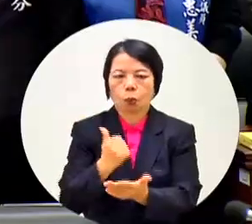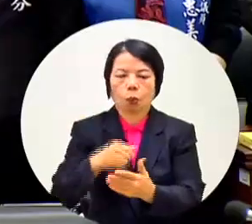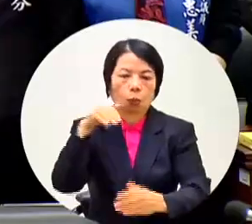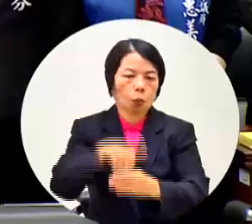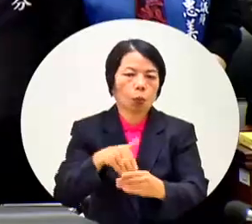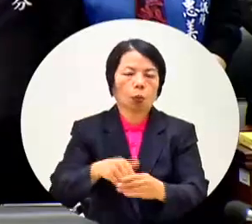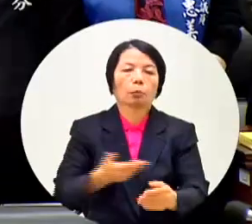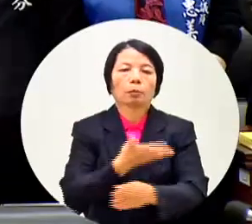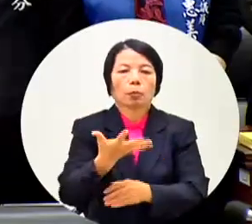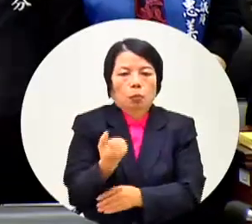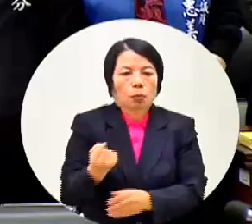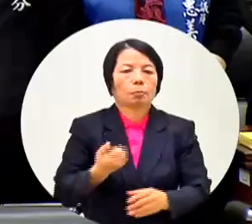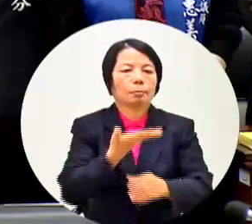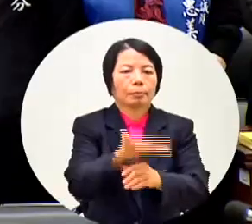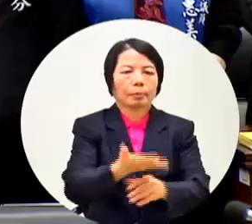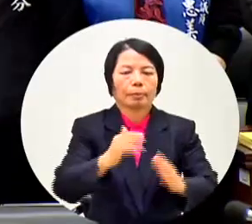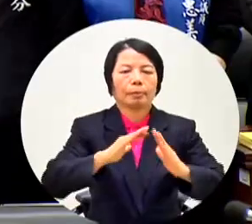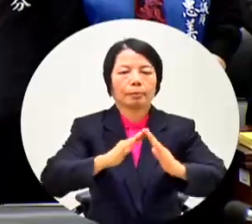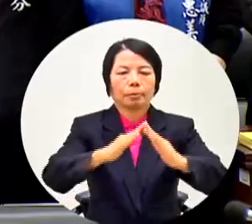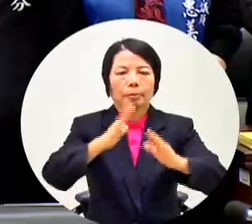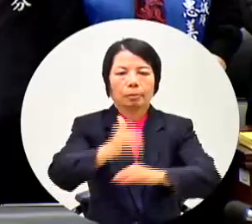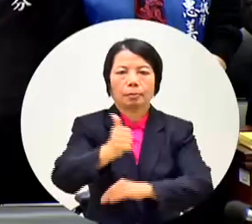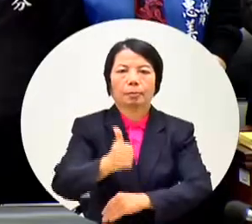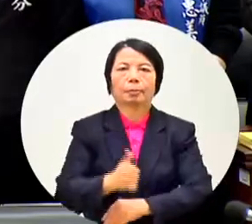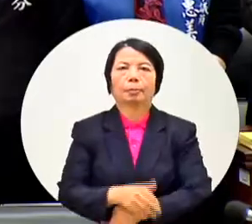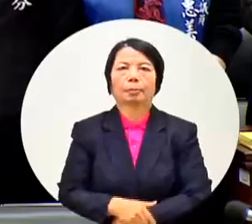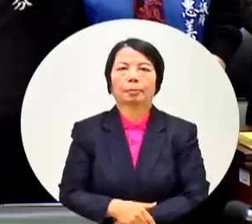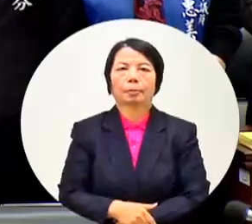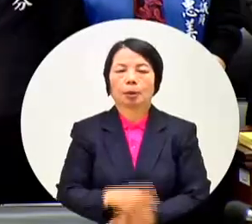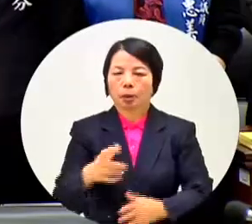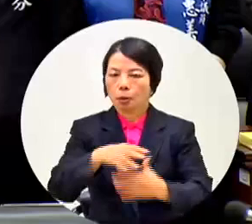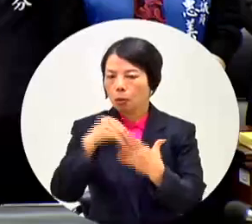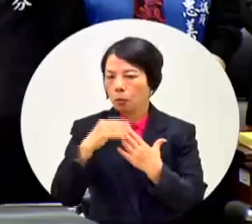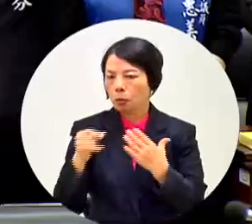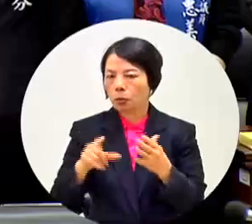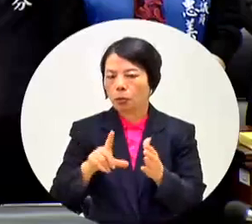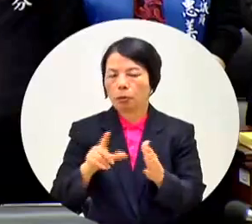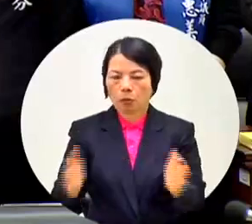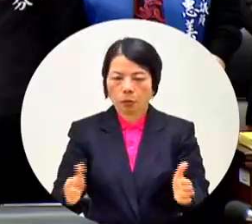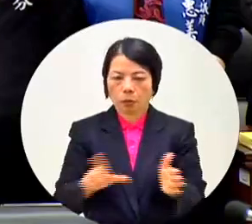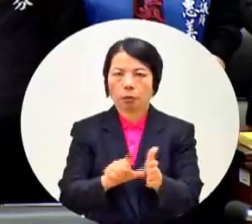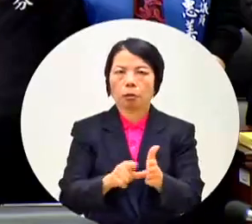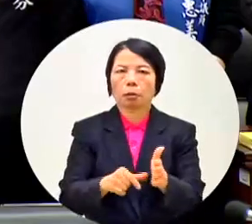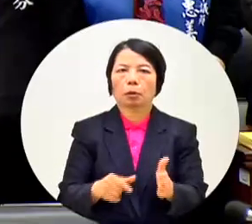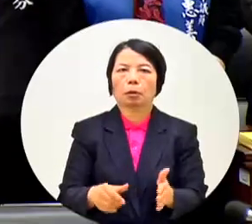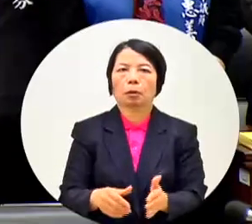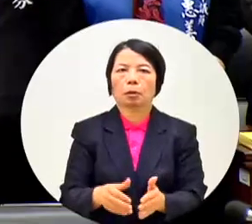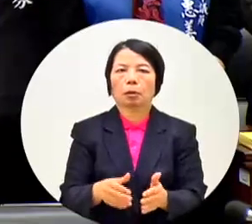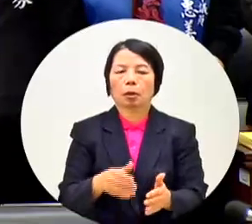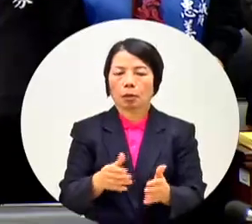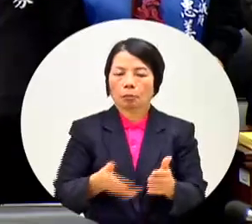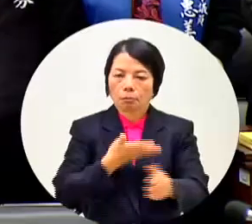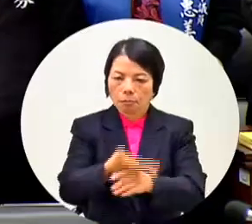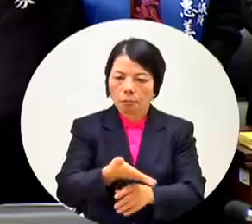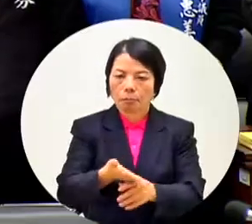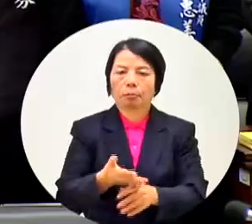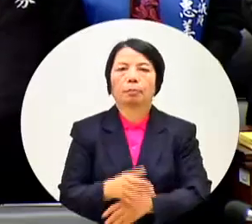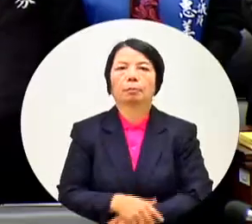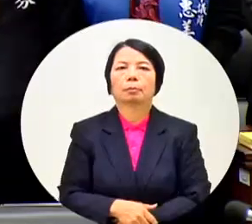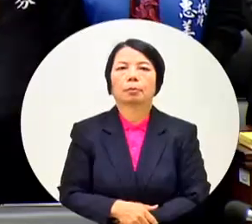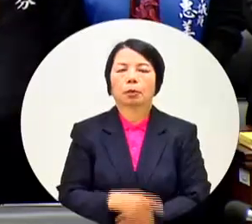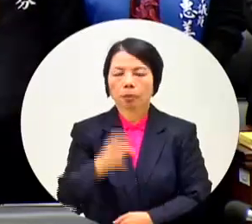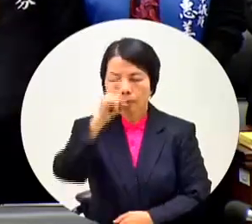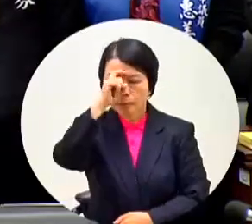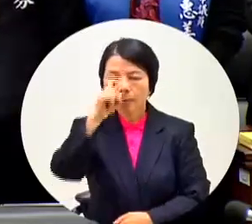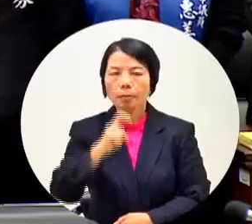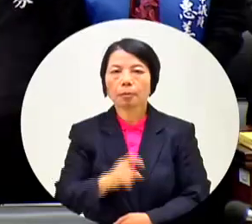长在选举的时候要大干一场的一个前提之下，我希望我们民主政治的走